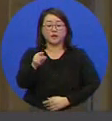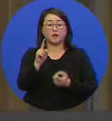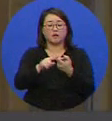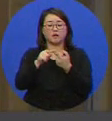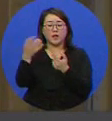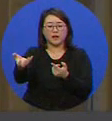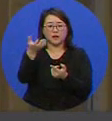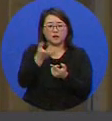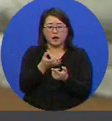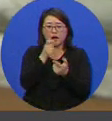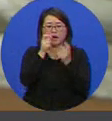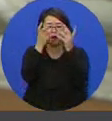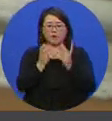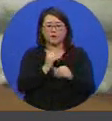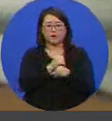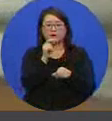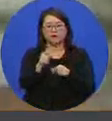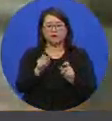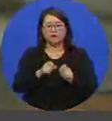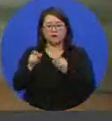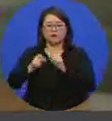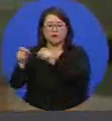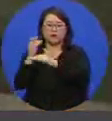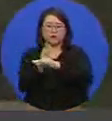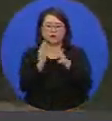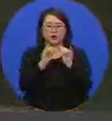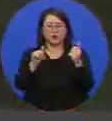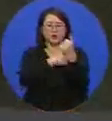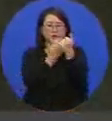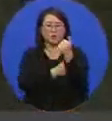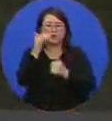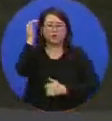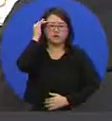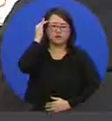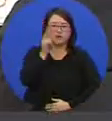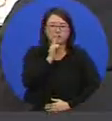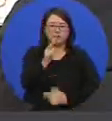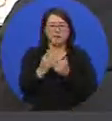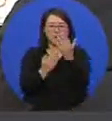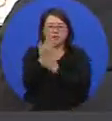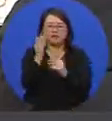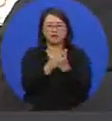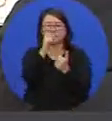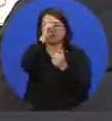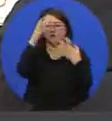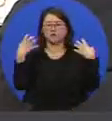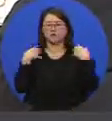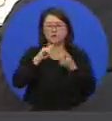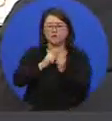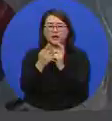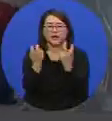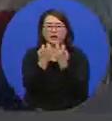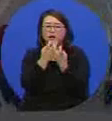이감이 늦어지고 있는 가운데 인권침해 주장까지 나오면서 정부가 어떤 대책을 내놓을지